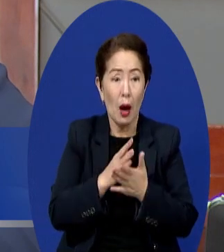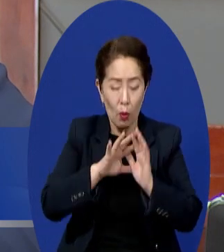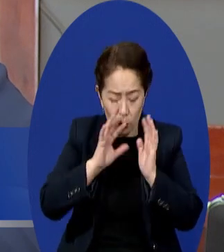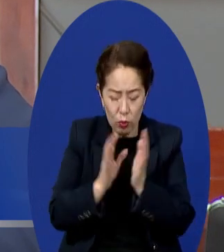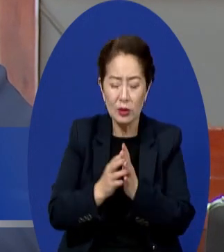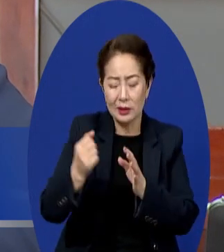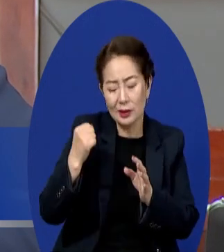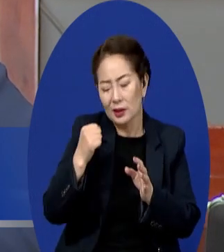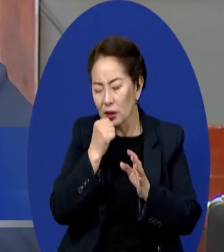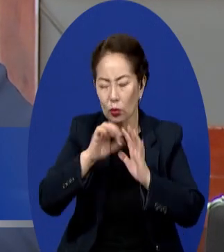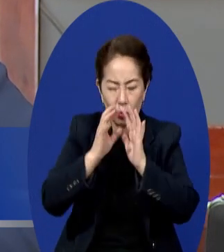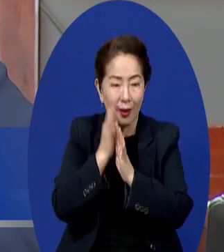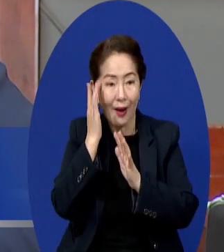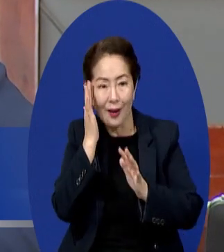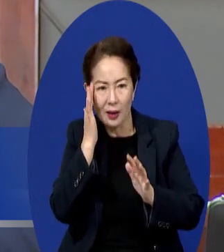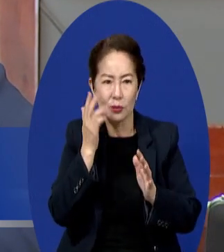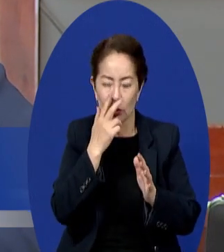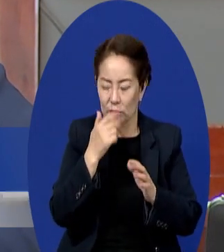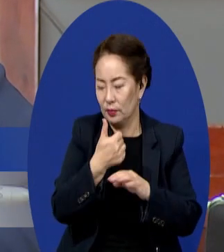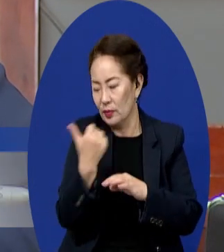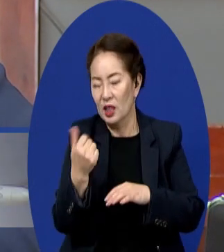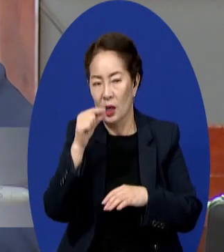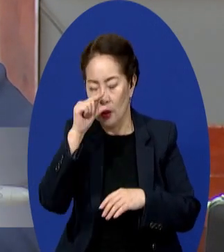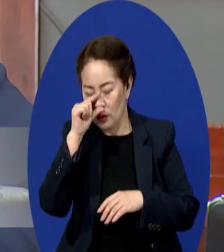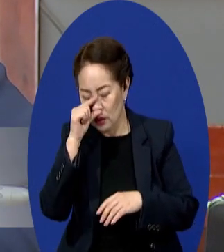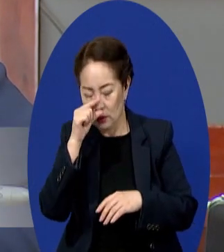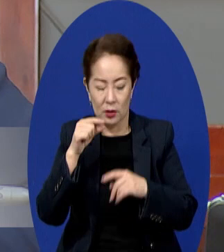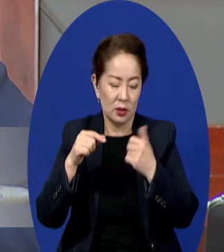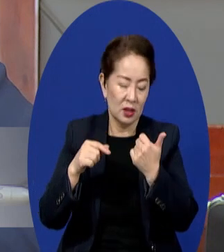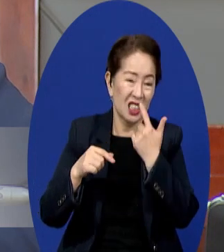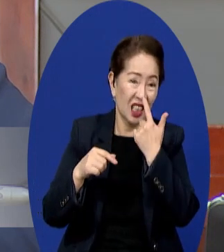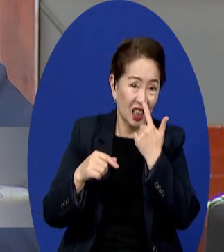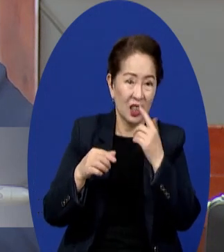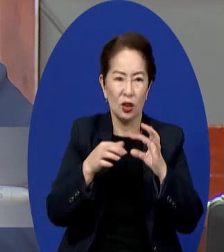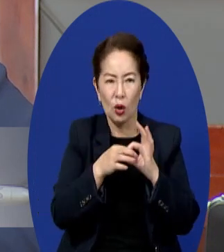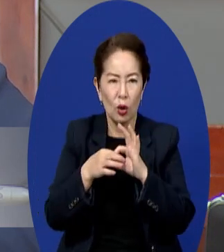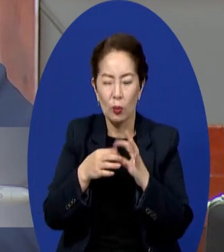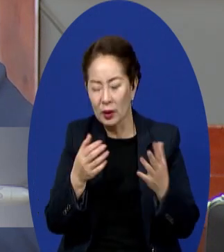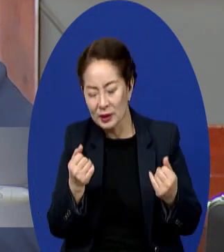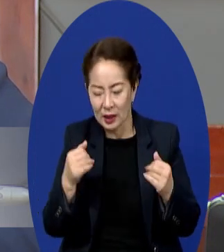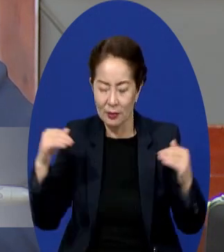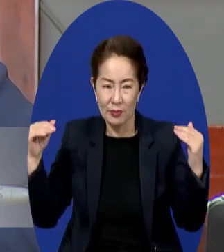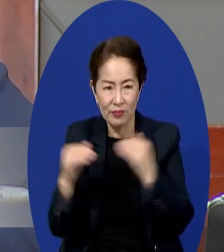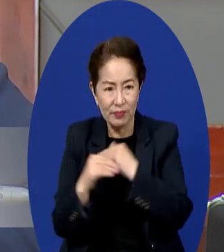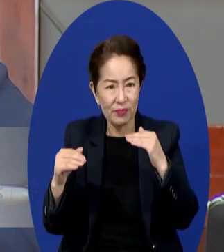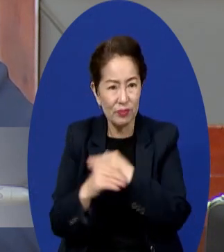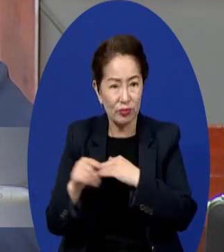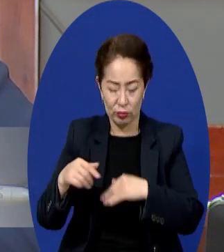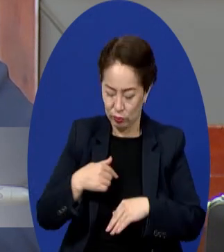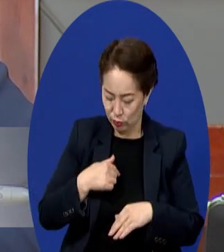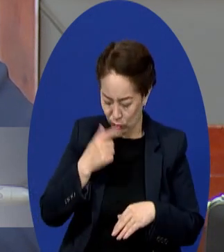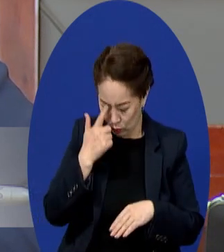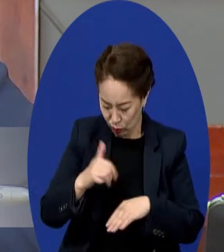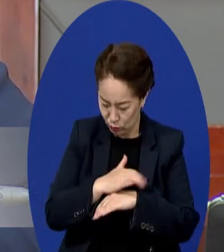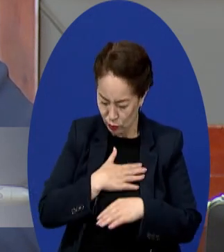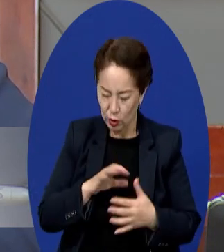авна. Ялангуяа одоо урд хот хөрштөг хийгдэж байгаа энэ гадаад худалдааны тээвэр логистикийн асуудлуудыг биднээс шалтгааллах. За мөн